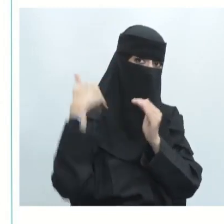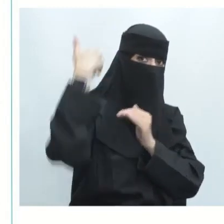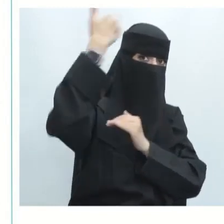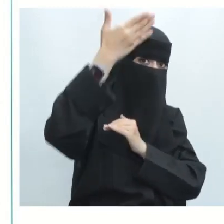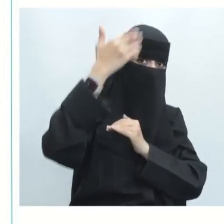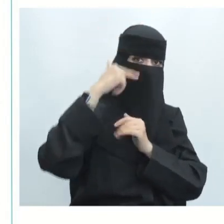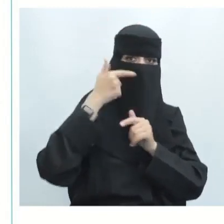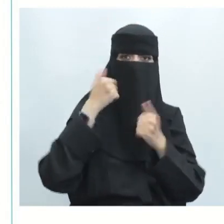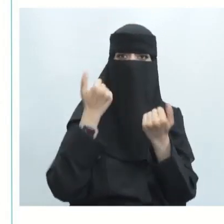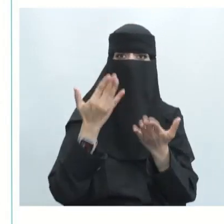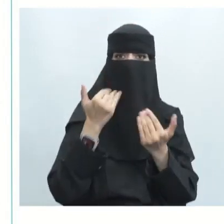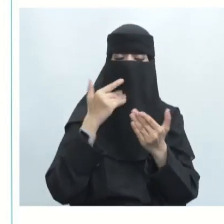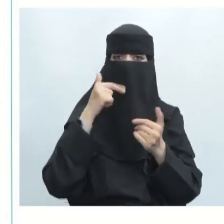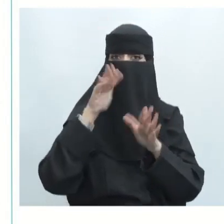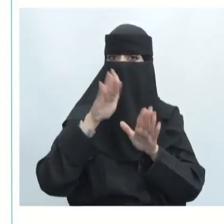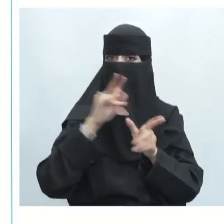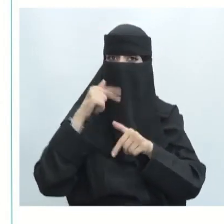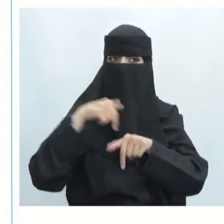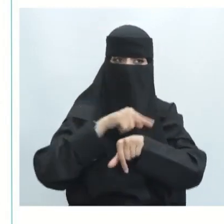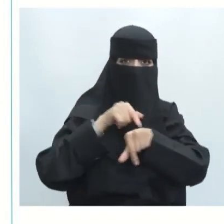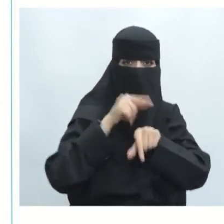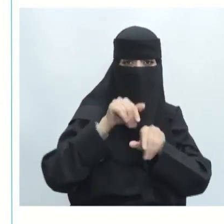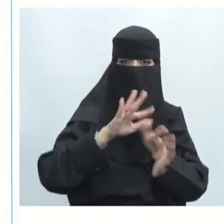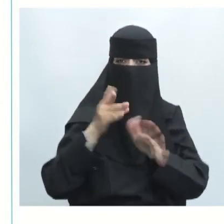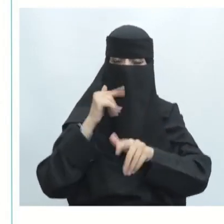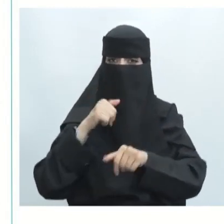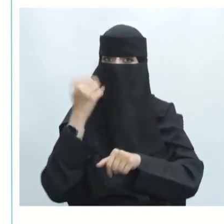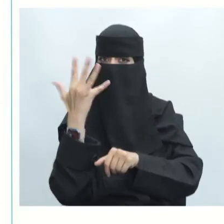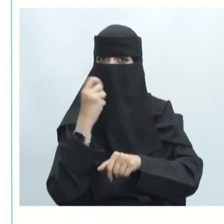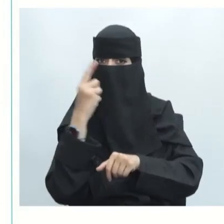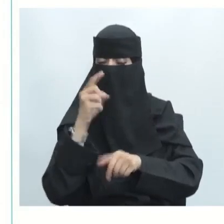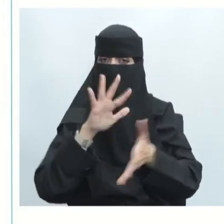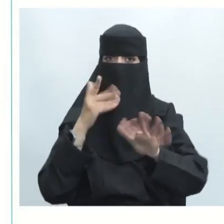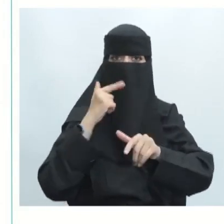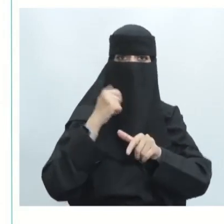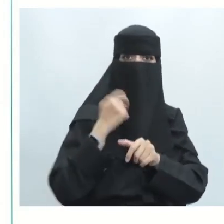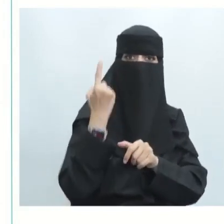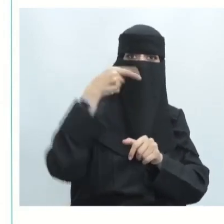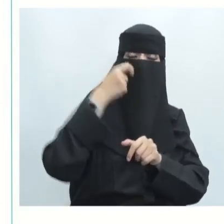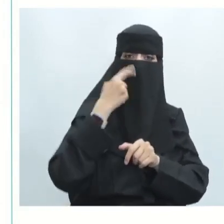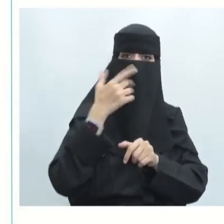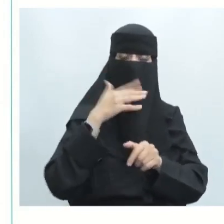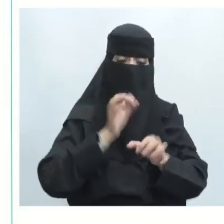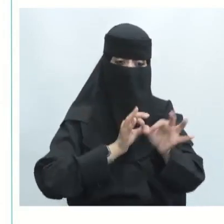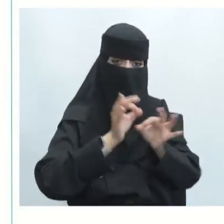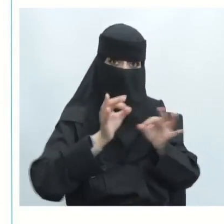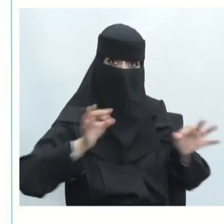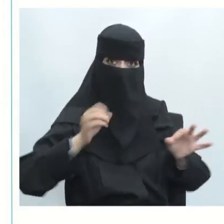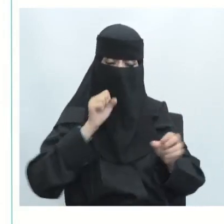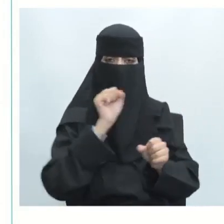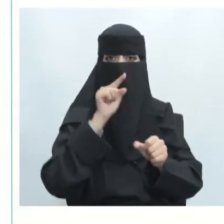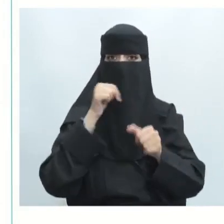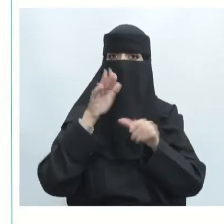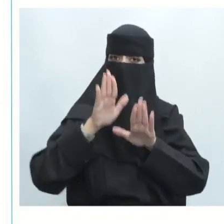بعد مثلا فتره قد تكون قصيره الاجل او حتى فتره طويله او استراتيجيه